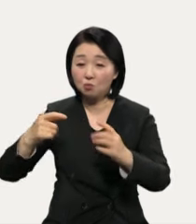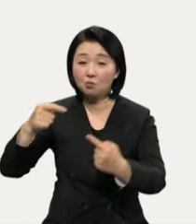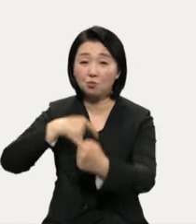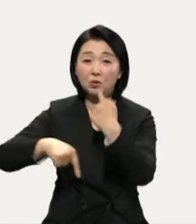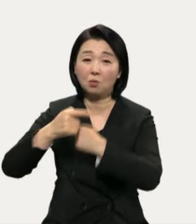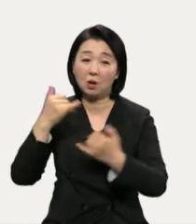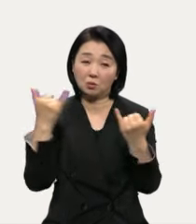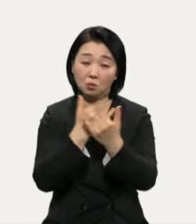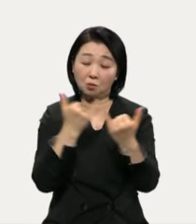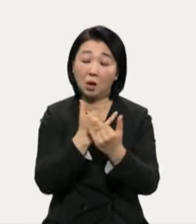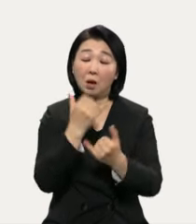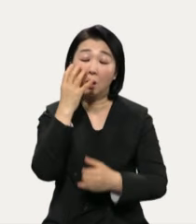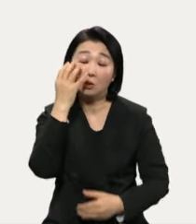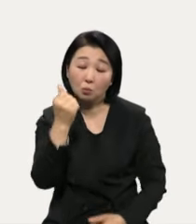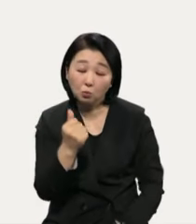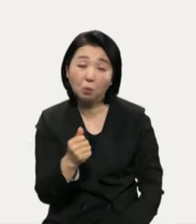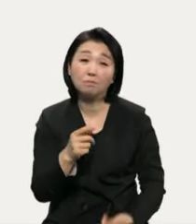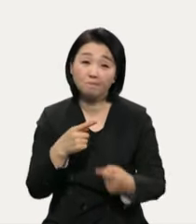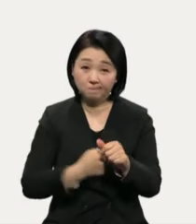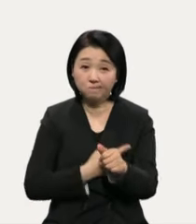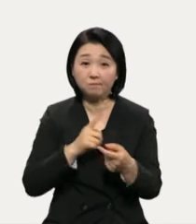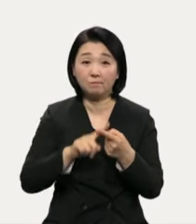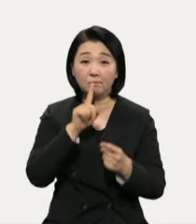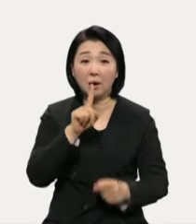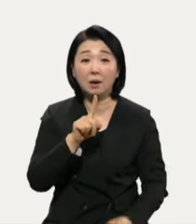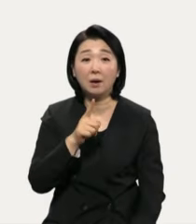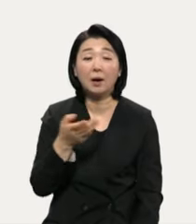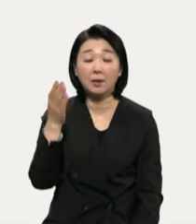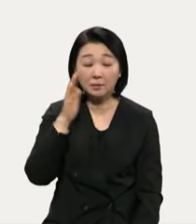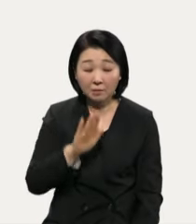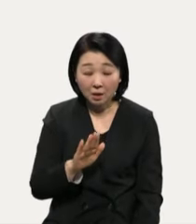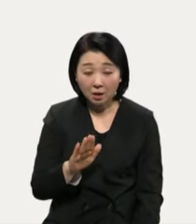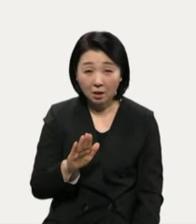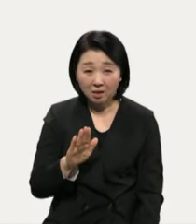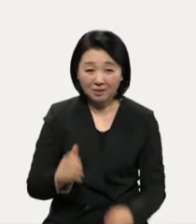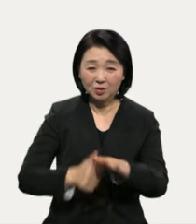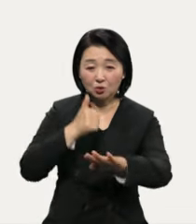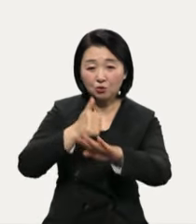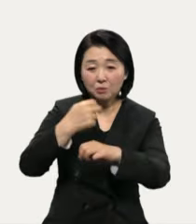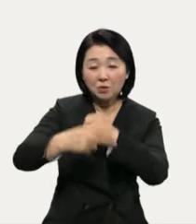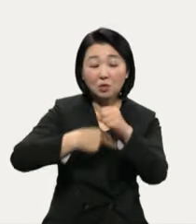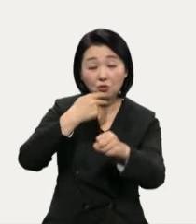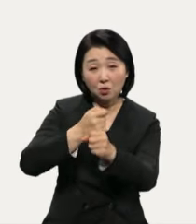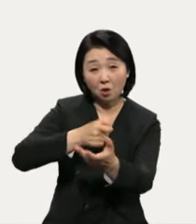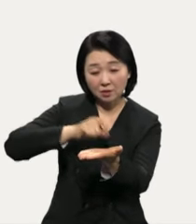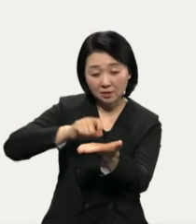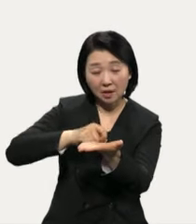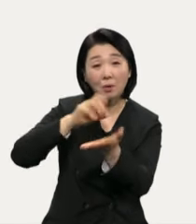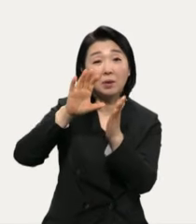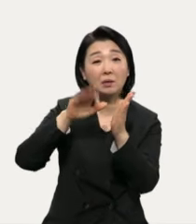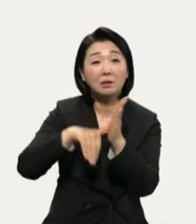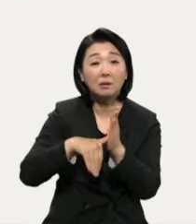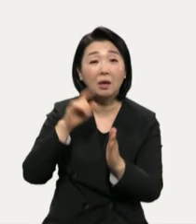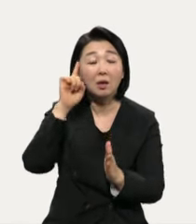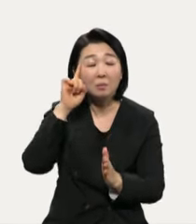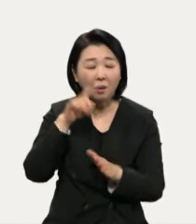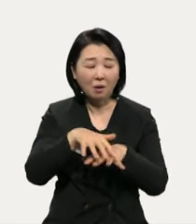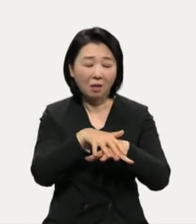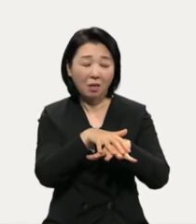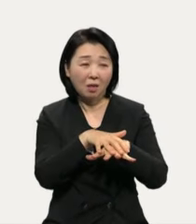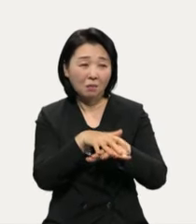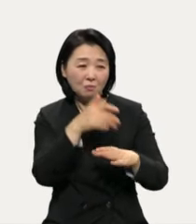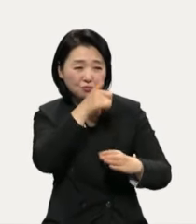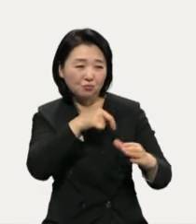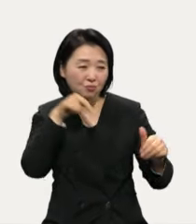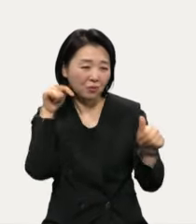소통하는 건 자연스러운 일이라고 밝혔습니다. 그러면서 앞서 취임 2주년 기자회견에서 밝혔던 대로 무리한 구조작전으로 인명사고가